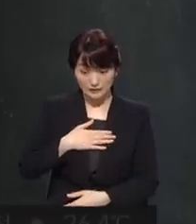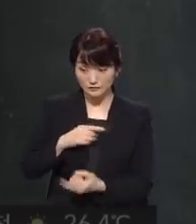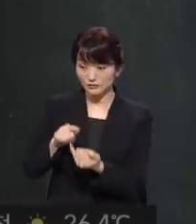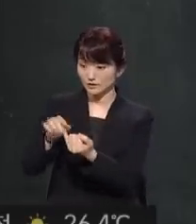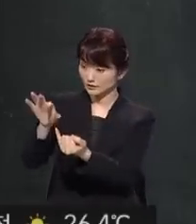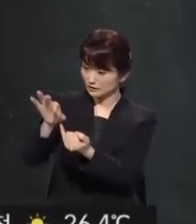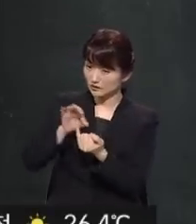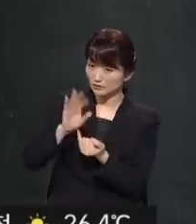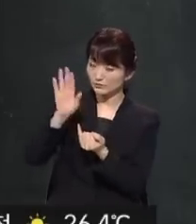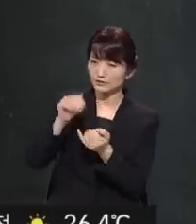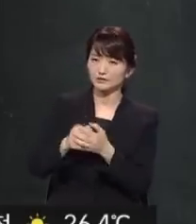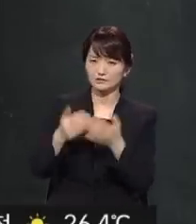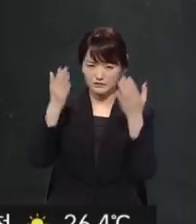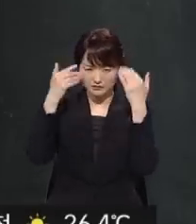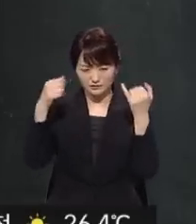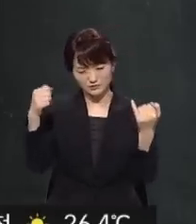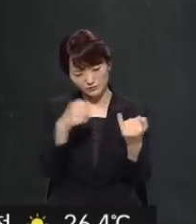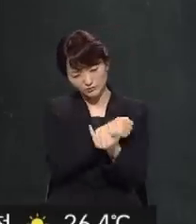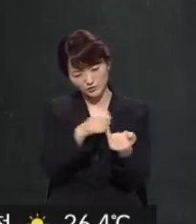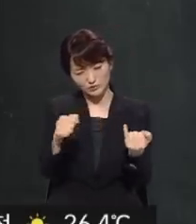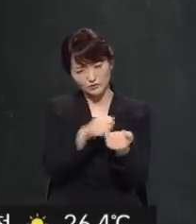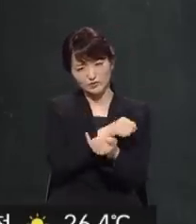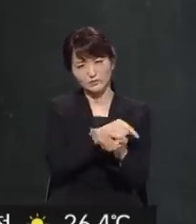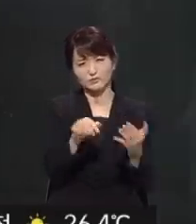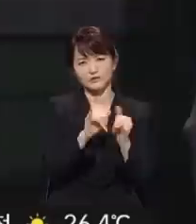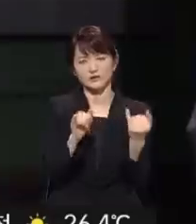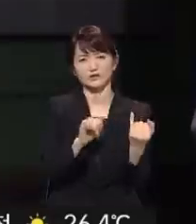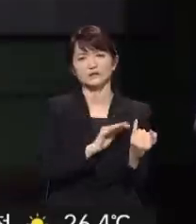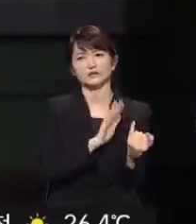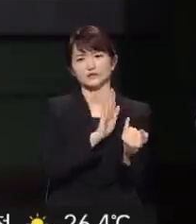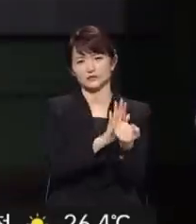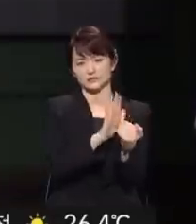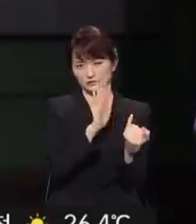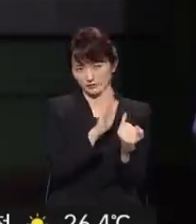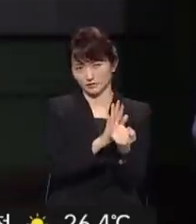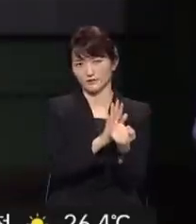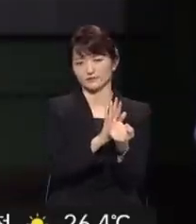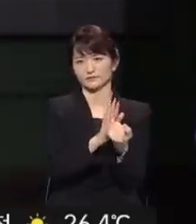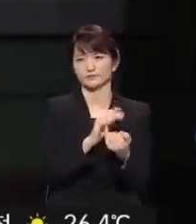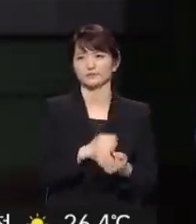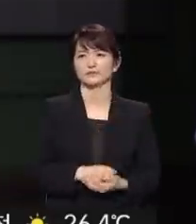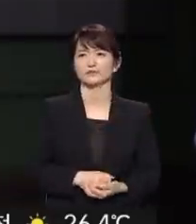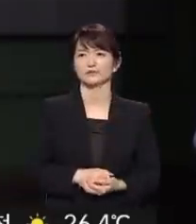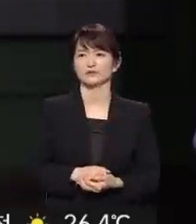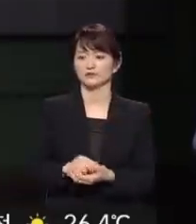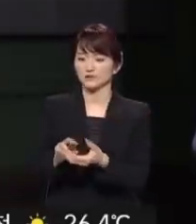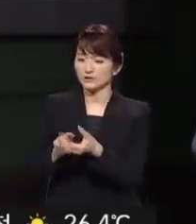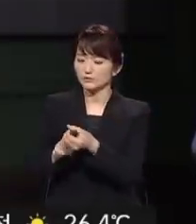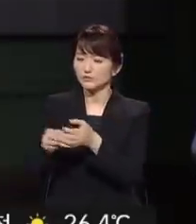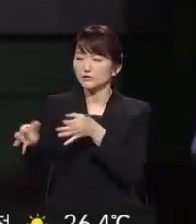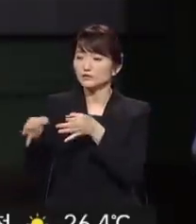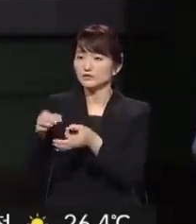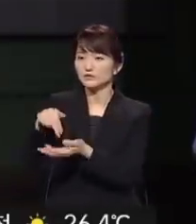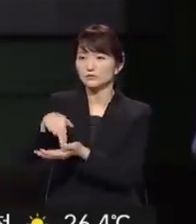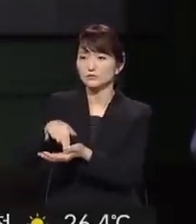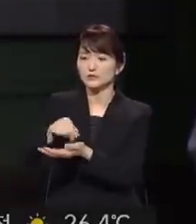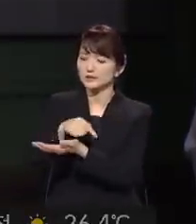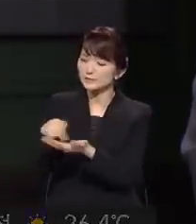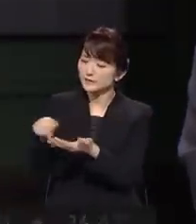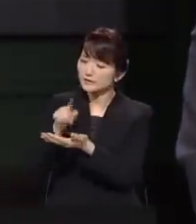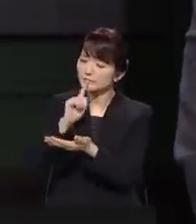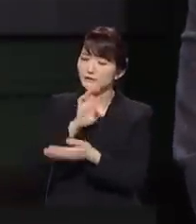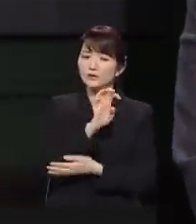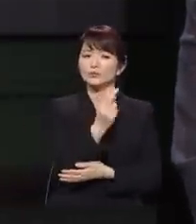않았을 것이며 학교폭력 당한 피해자 적극 지지한다. 이런 입장을 냈습니다. 이렇게 미용실 측이 피해를 호소하니까 표혜림 씨도